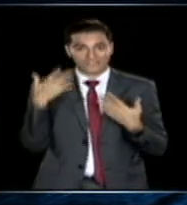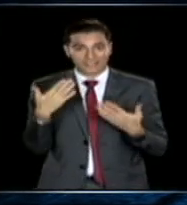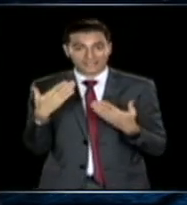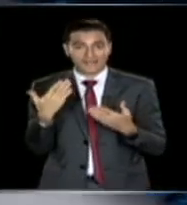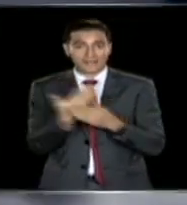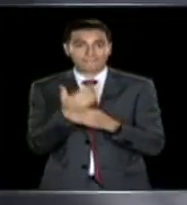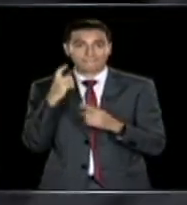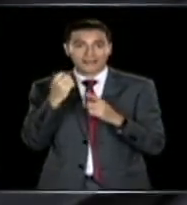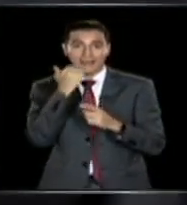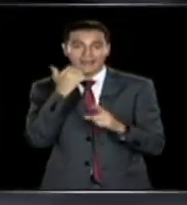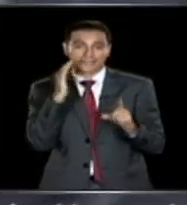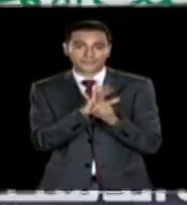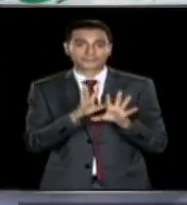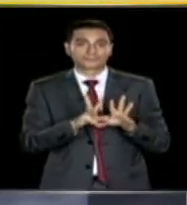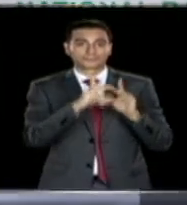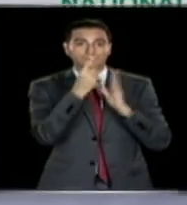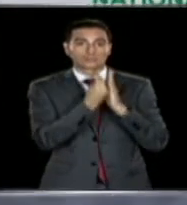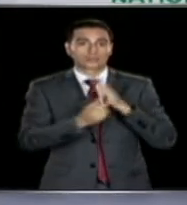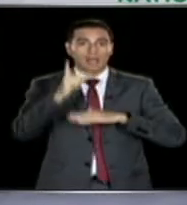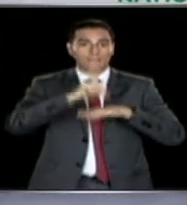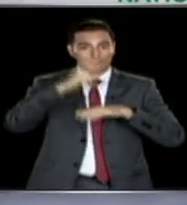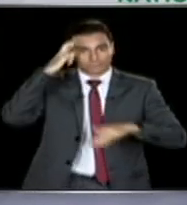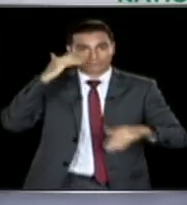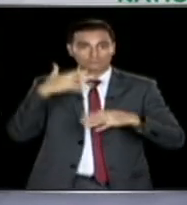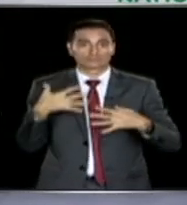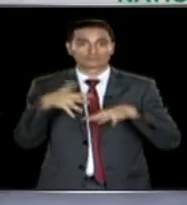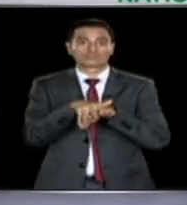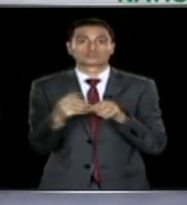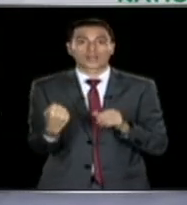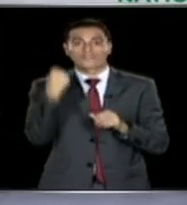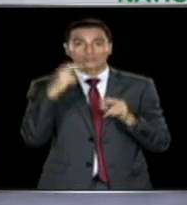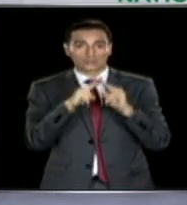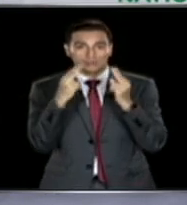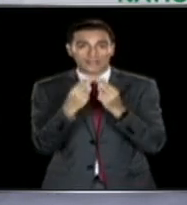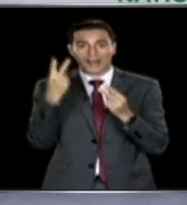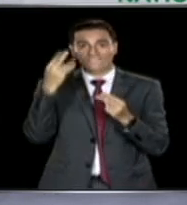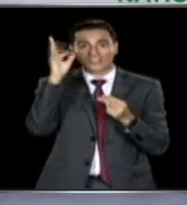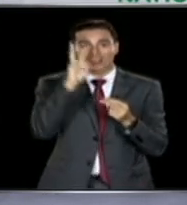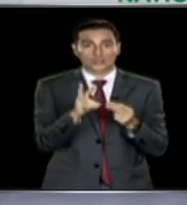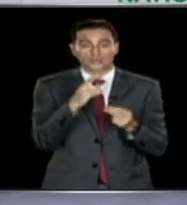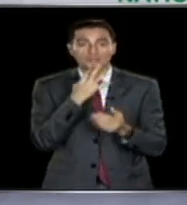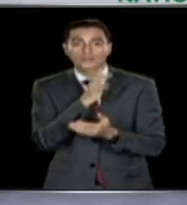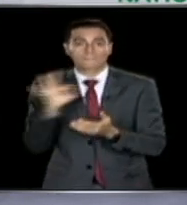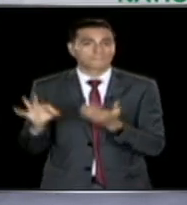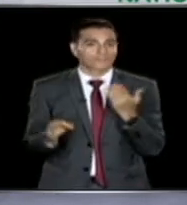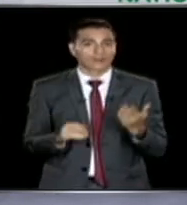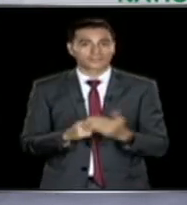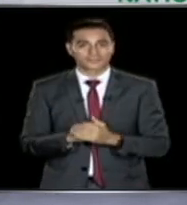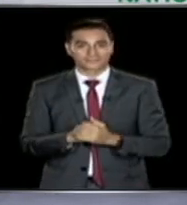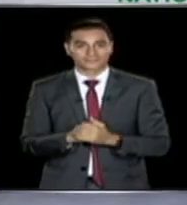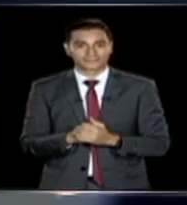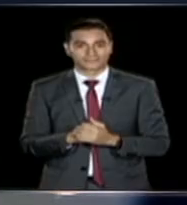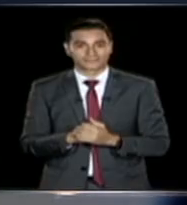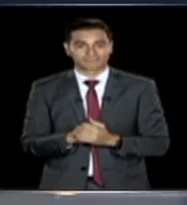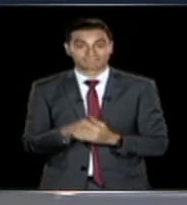5,490,000 جنيه من البنك الأهلي لإعداد المنتخبات الوطنية لاتحاد الإعاقات الذهنية المشاركة في بطولة العالم 2023